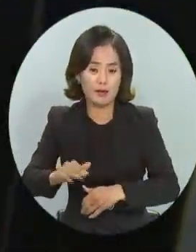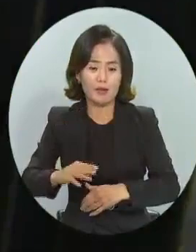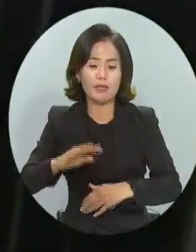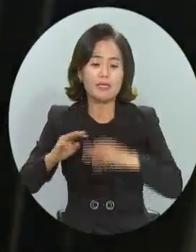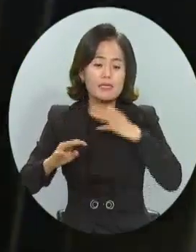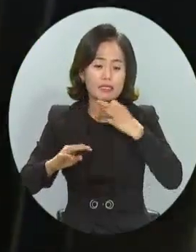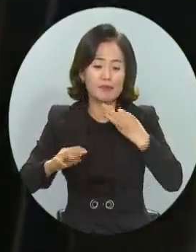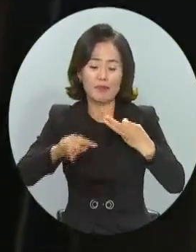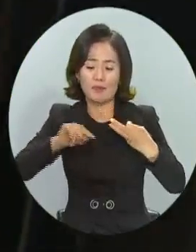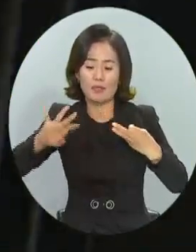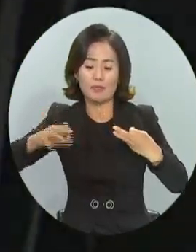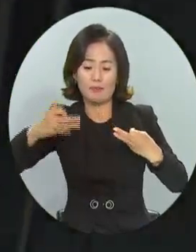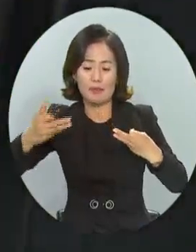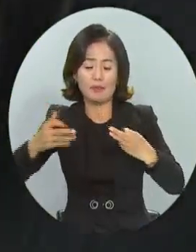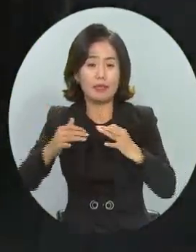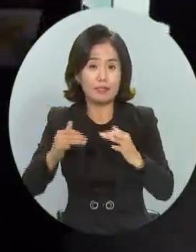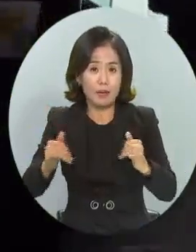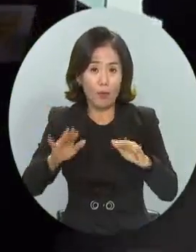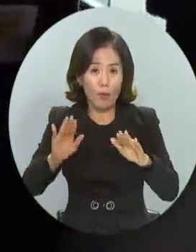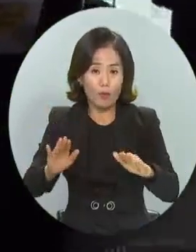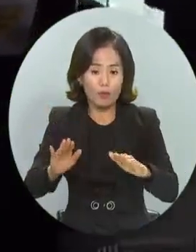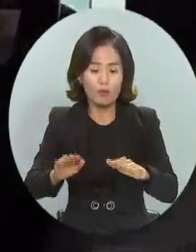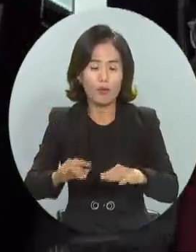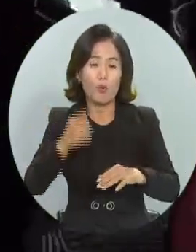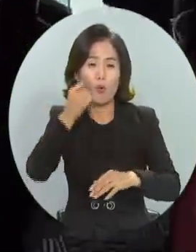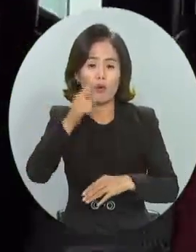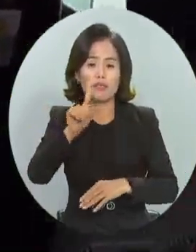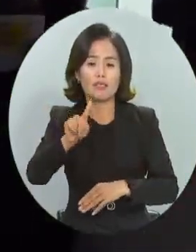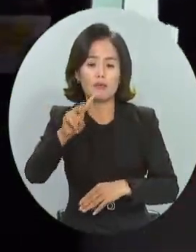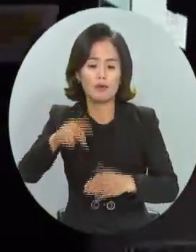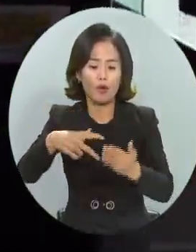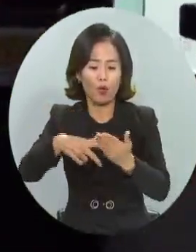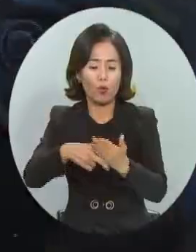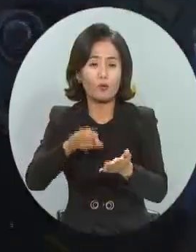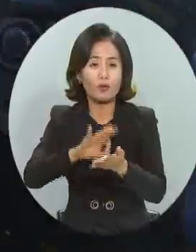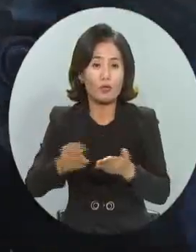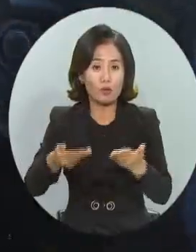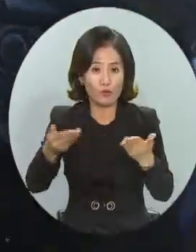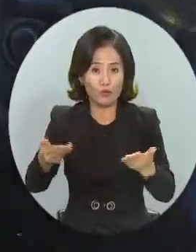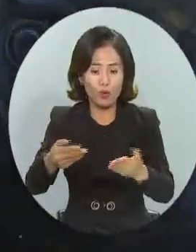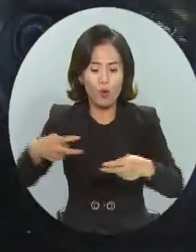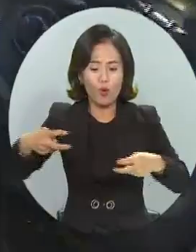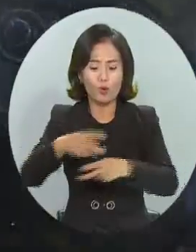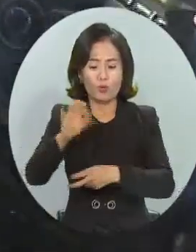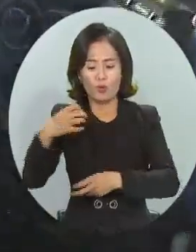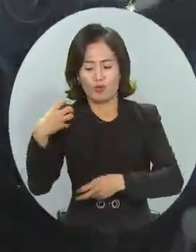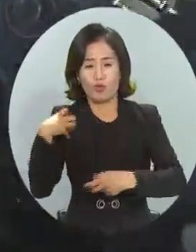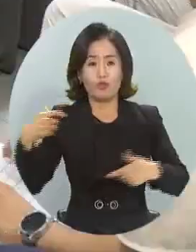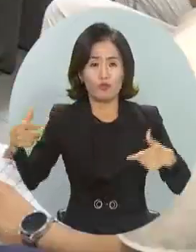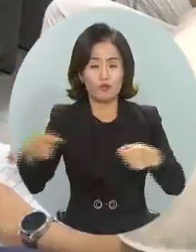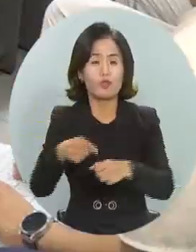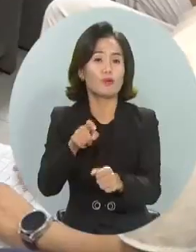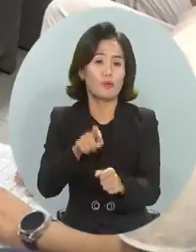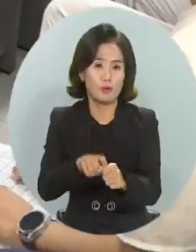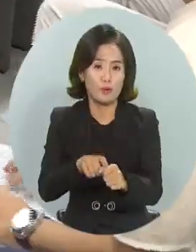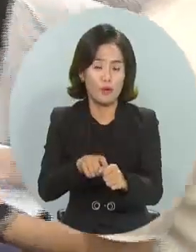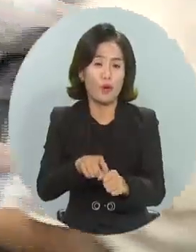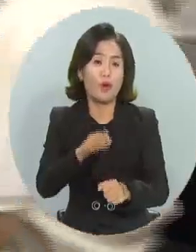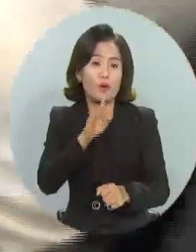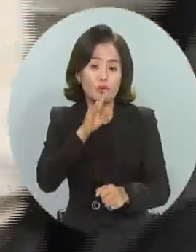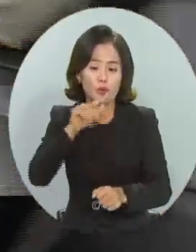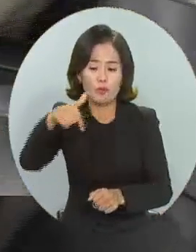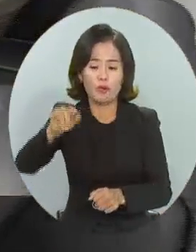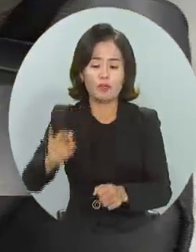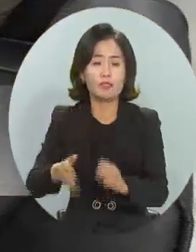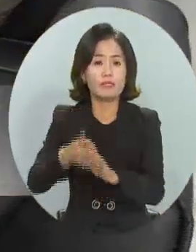만 13세에서 18세 청소년은 월에서 1, 2만 원의 정액권을 지급해 교통비 부담을 줄여준다는 게 요지입니다. 실제